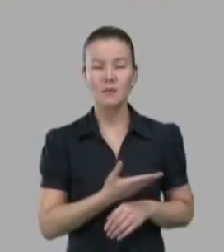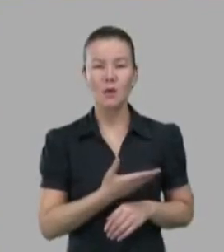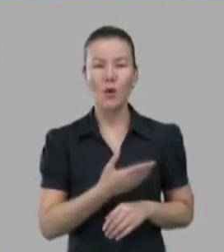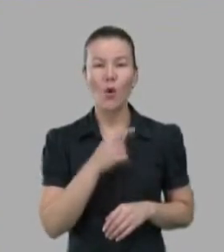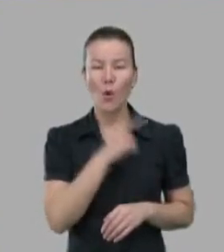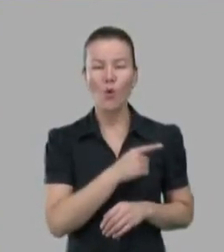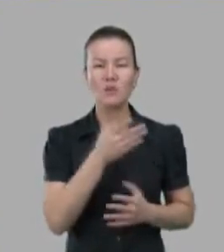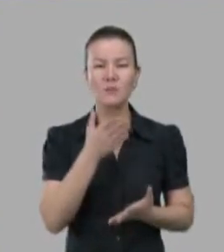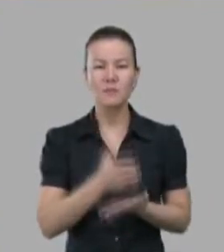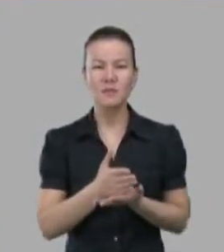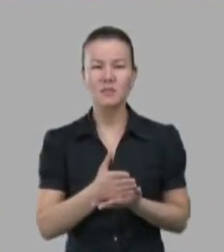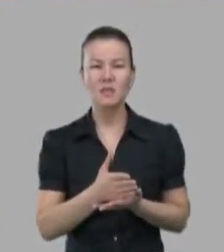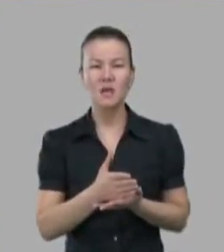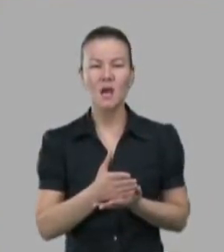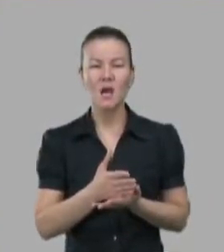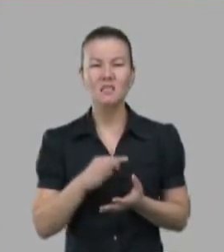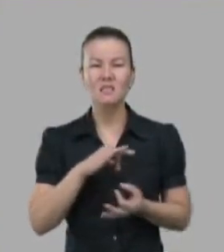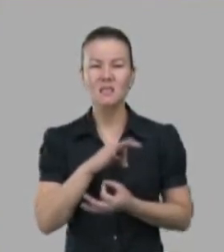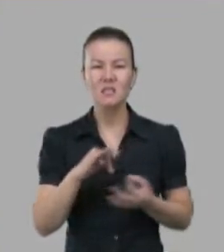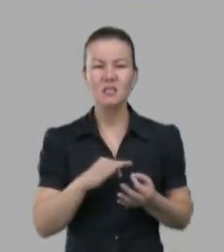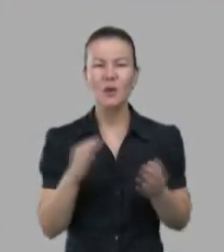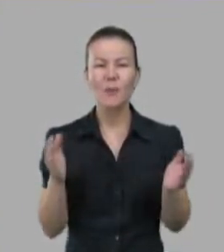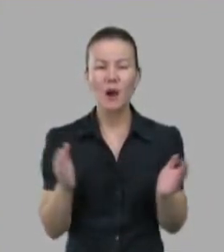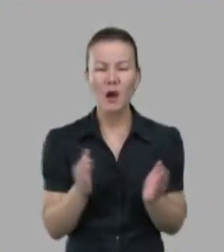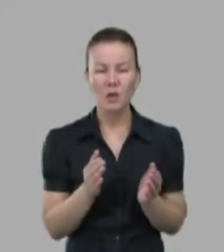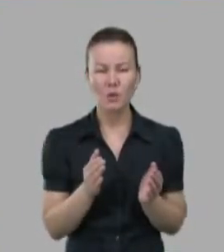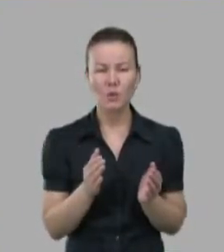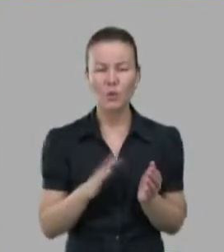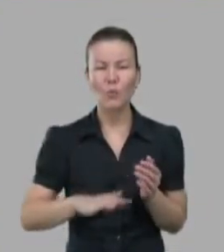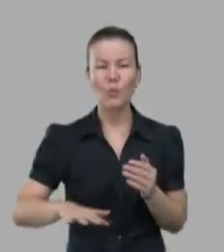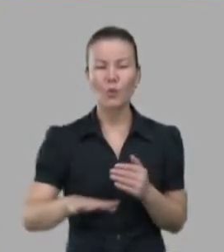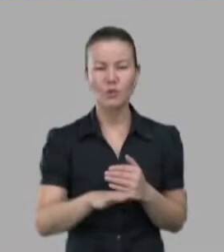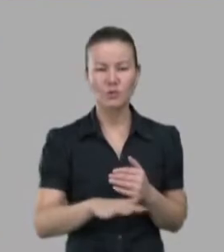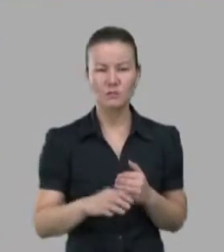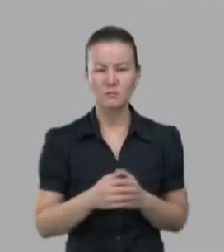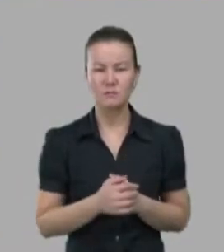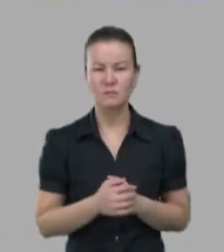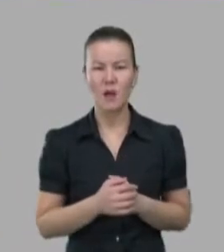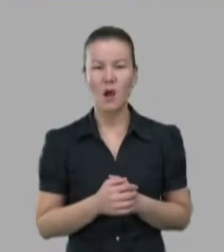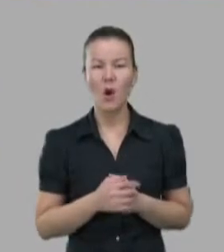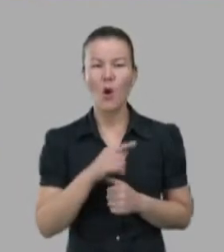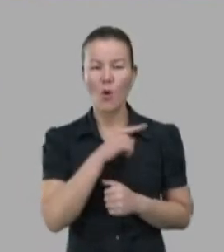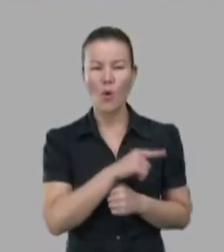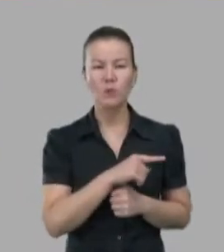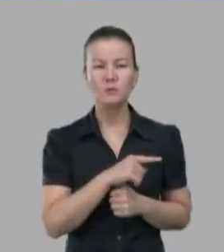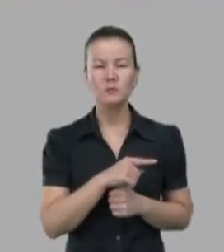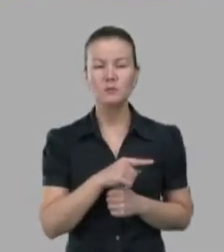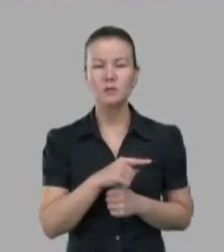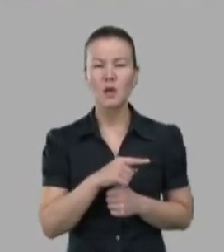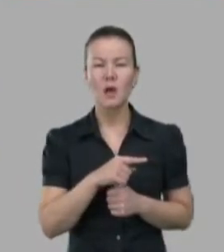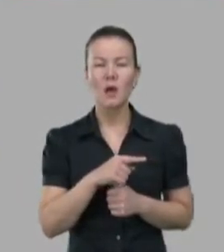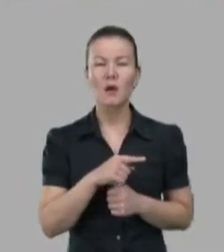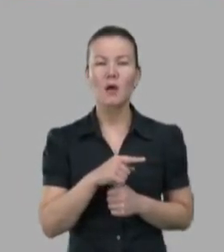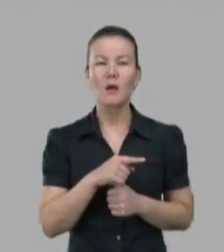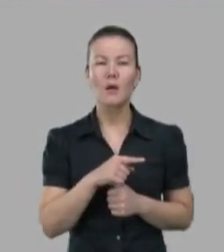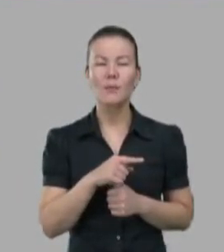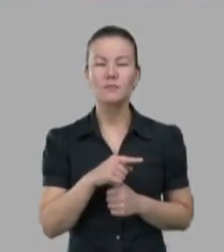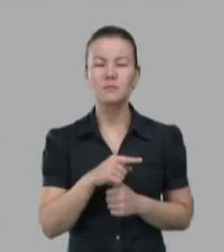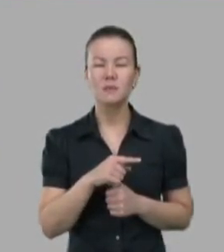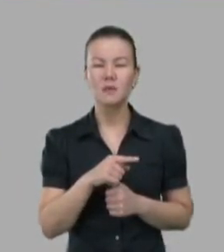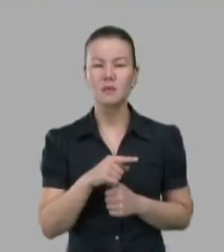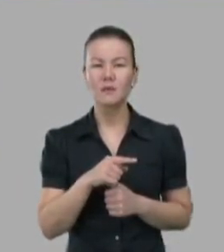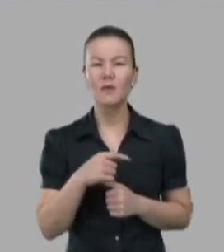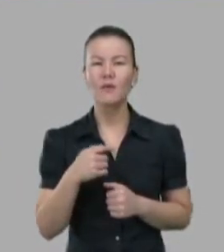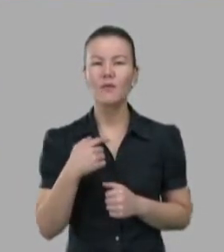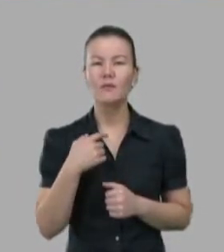так как он имеет слишком маленькую площадь. Он примечателен